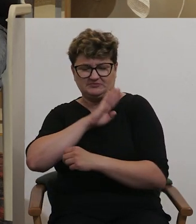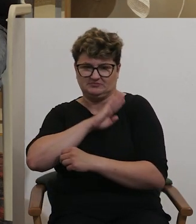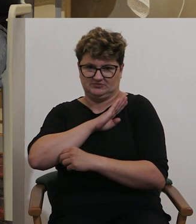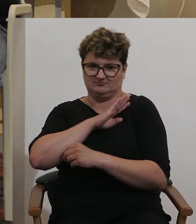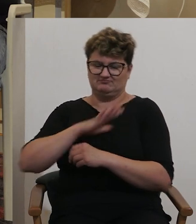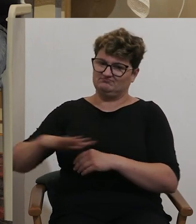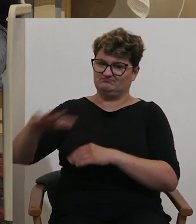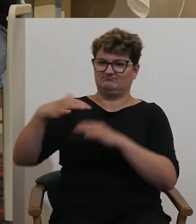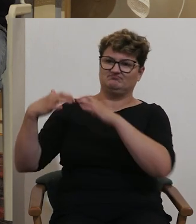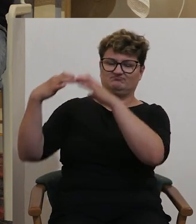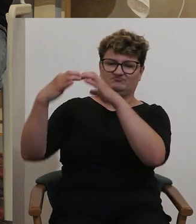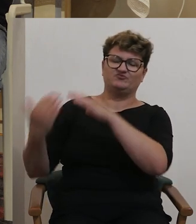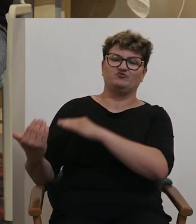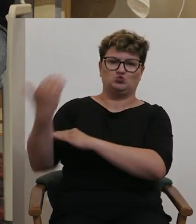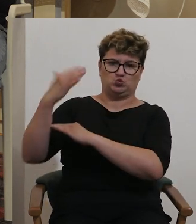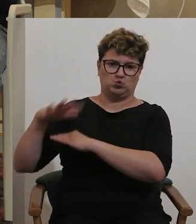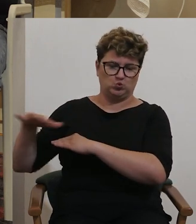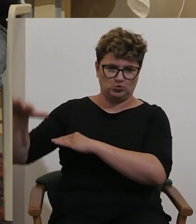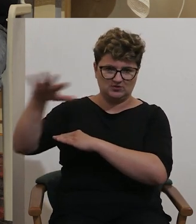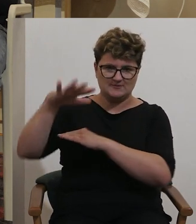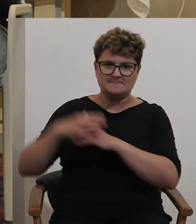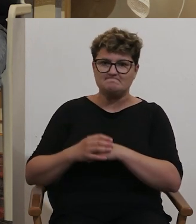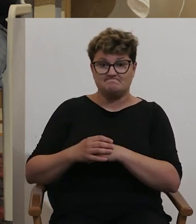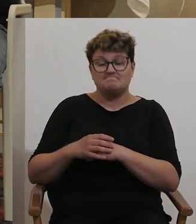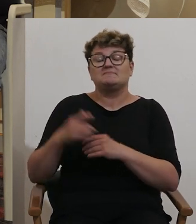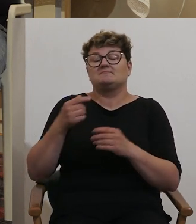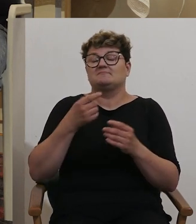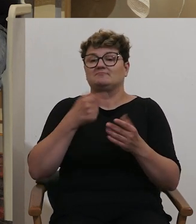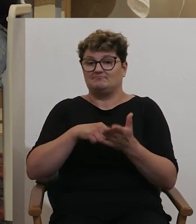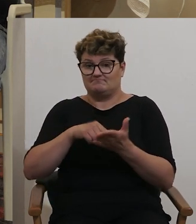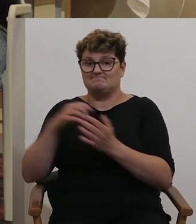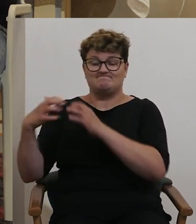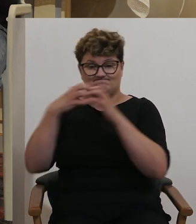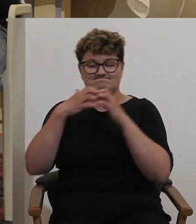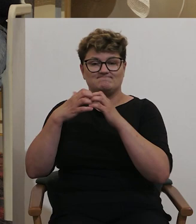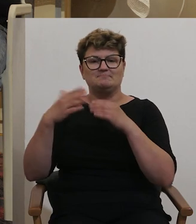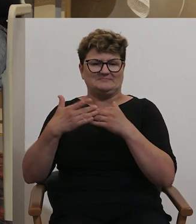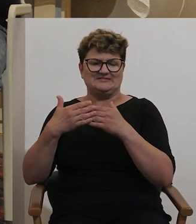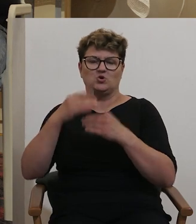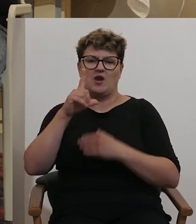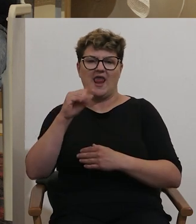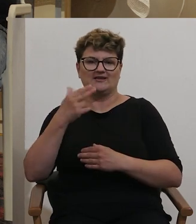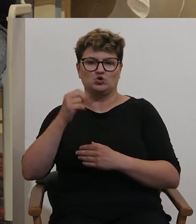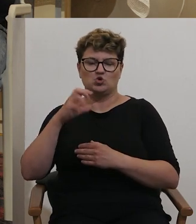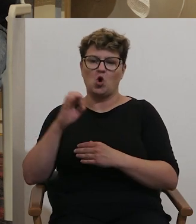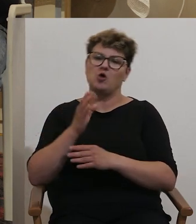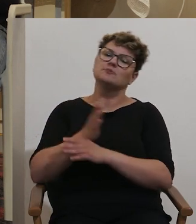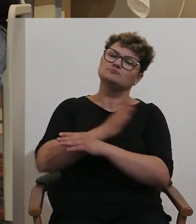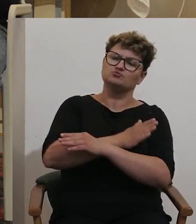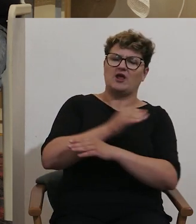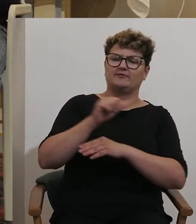froncie wschodnim. I tu od razu powiedzmy sobie, że bitwa pod Lenino przed 89 rokiem